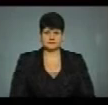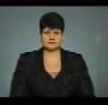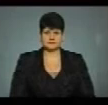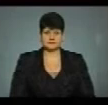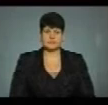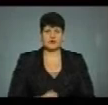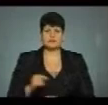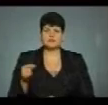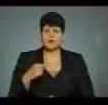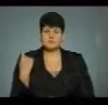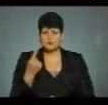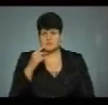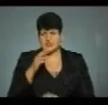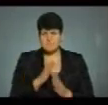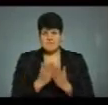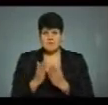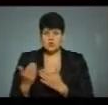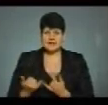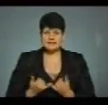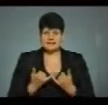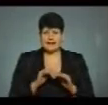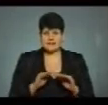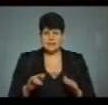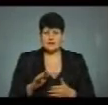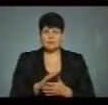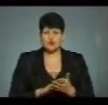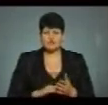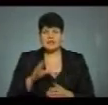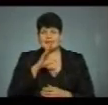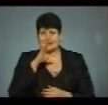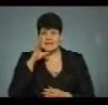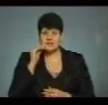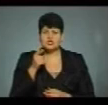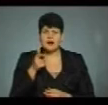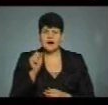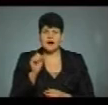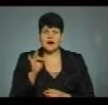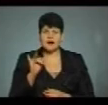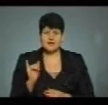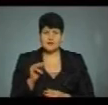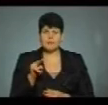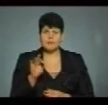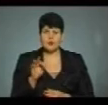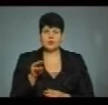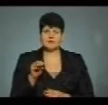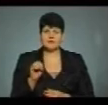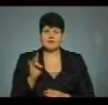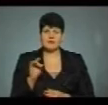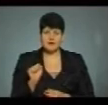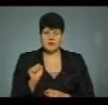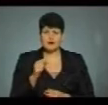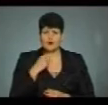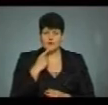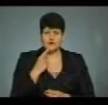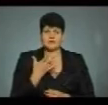В Тернопільській обласній бібліотеці для дітей триває «Ніч Гаррі Поттера», повідомила завідувачка відділу естетичного виховання закладу Ольга